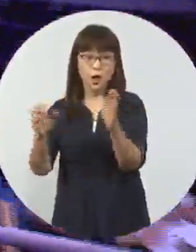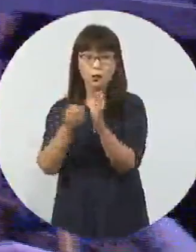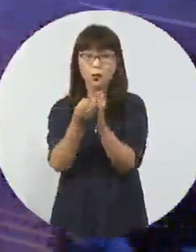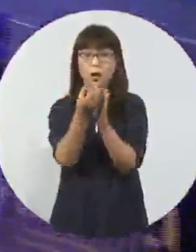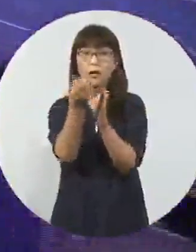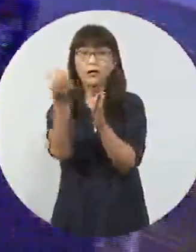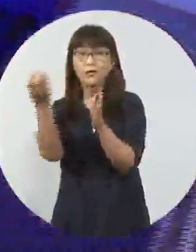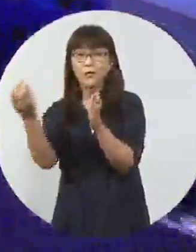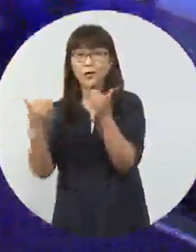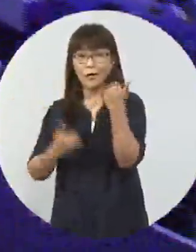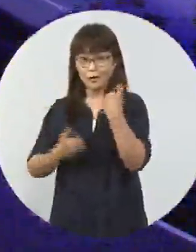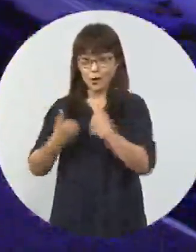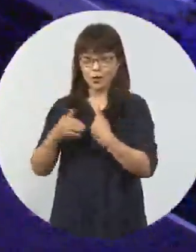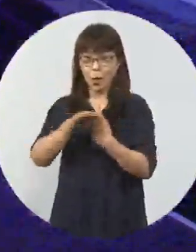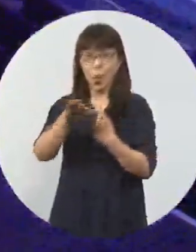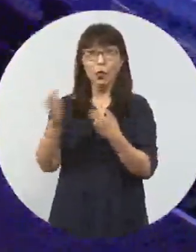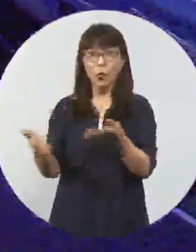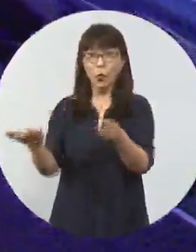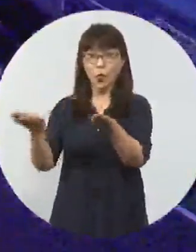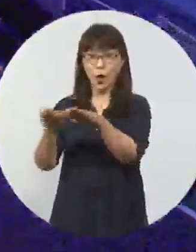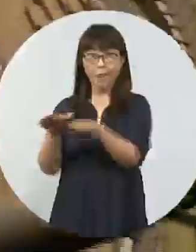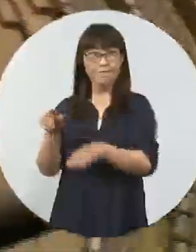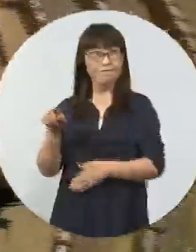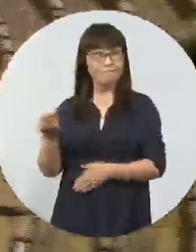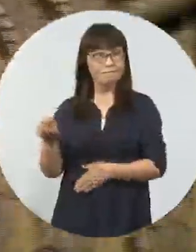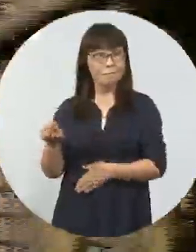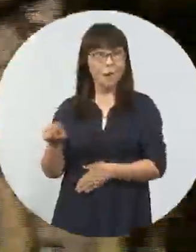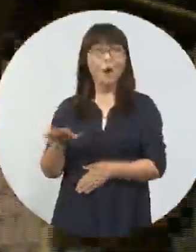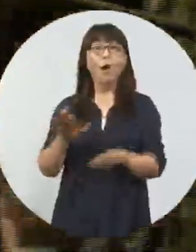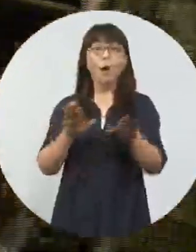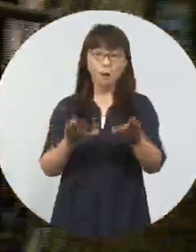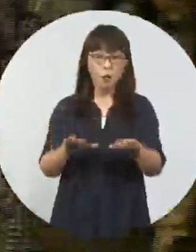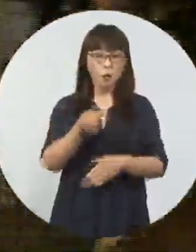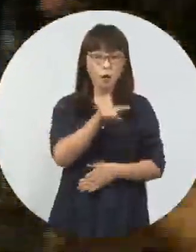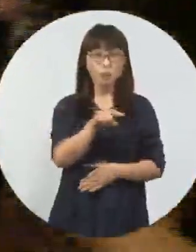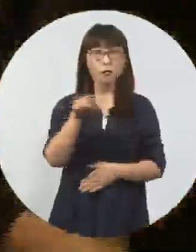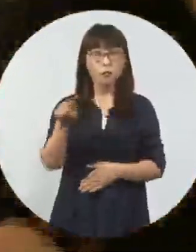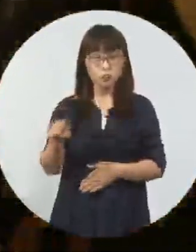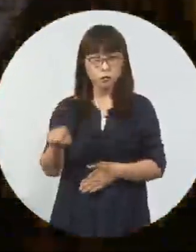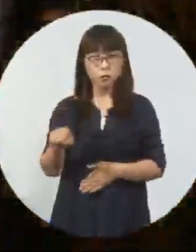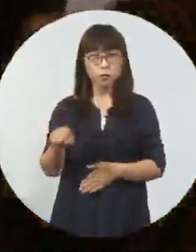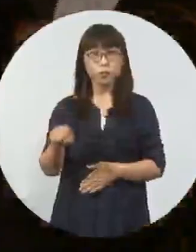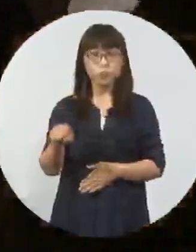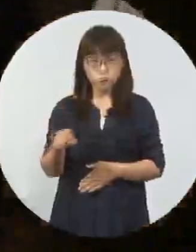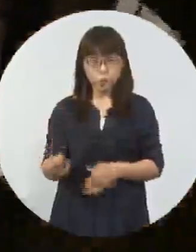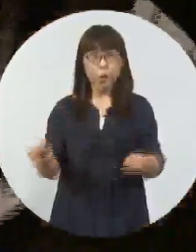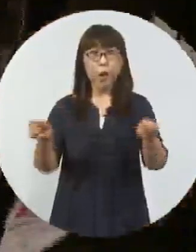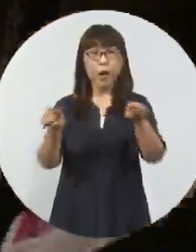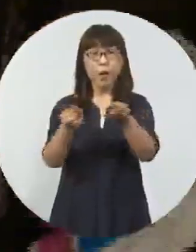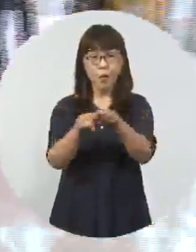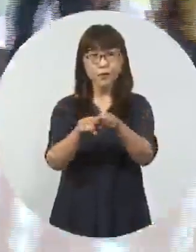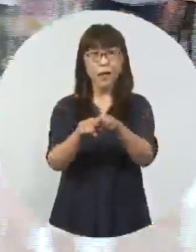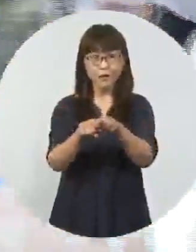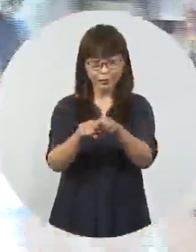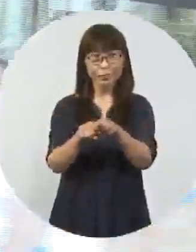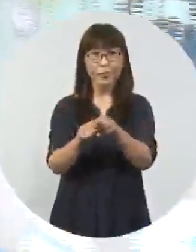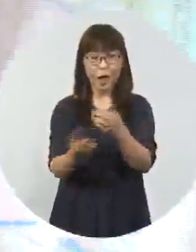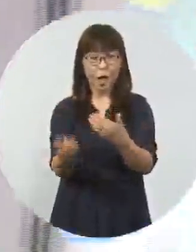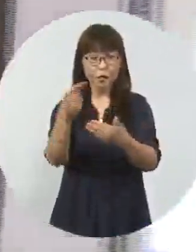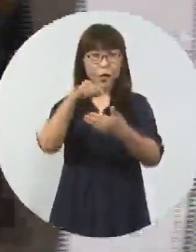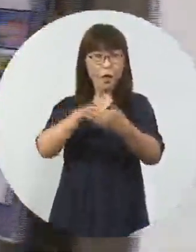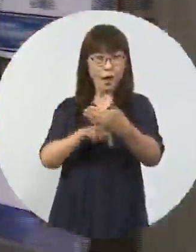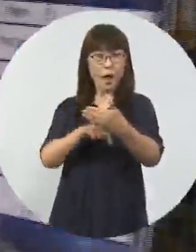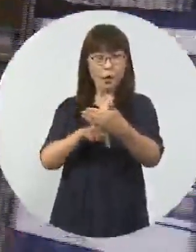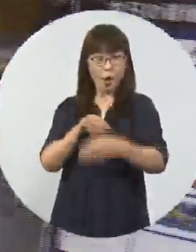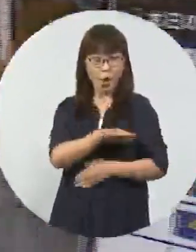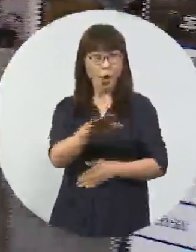ムが楽しめる子ども館、今回その2つの人気施設の裏側を子どもたちが探検するイベ